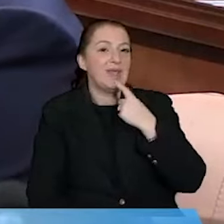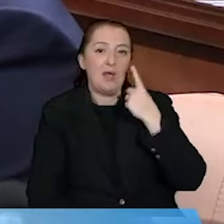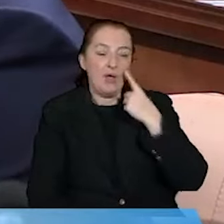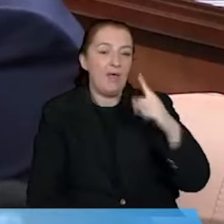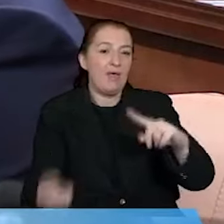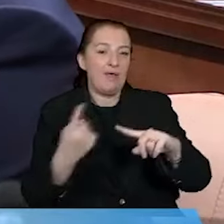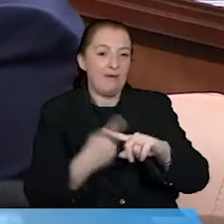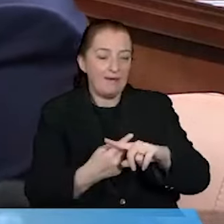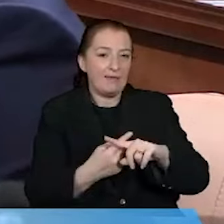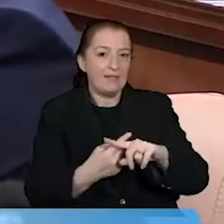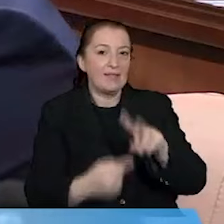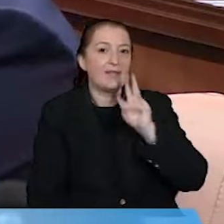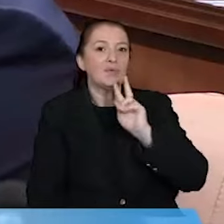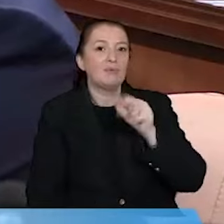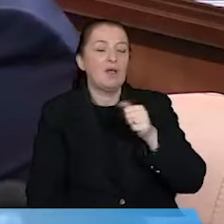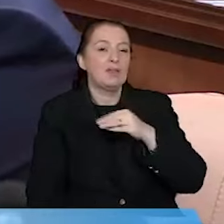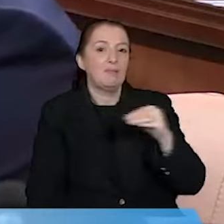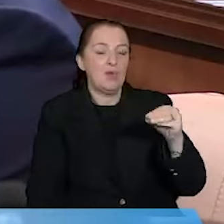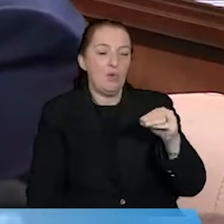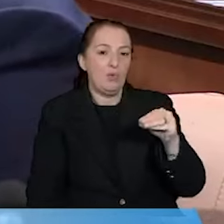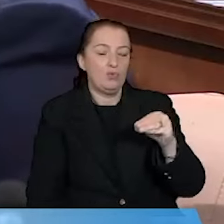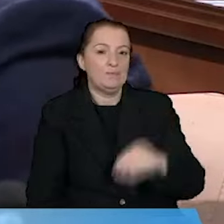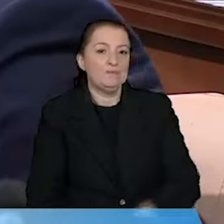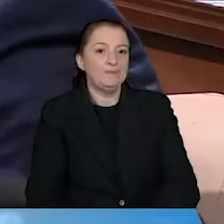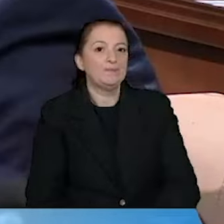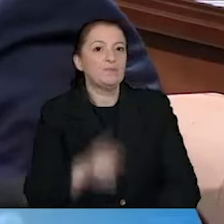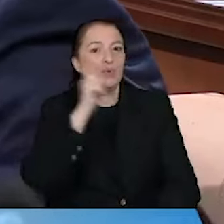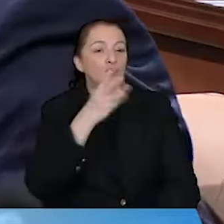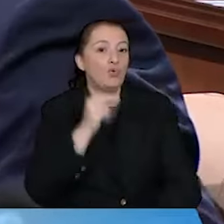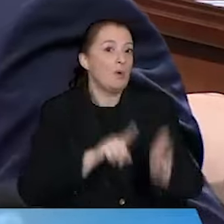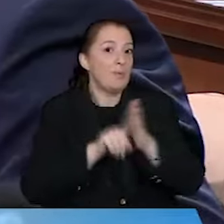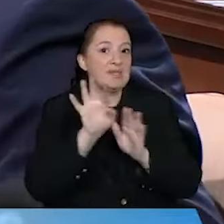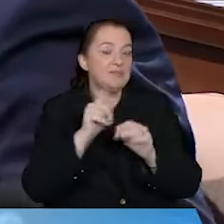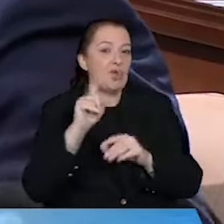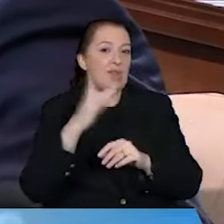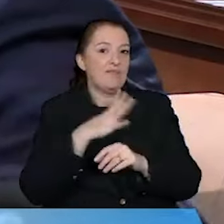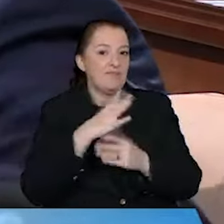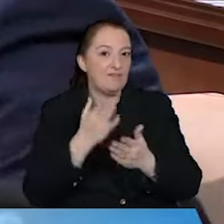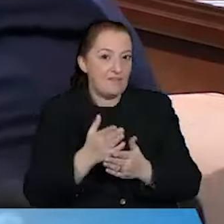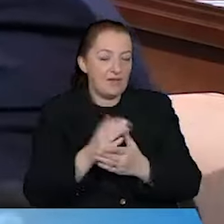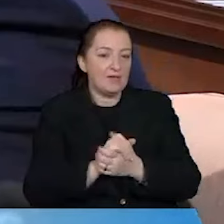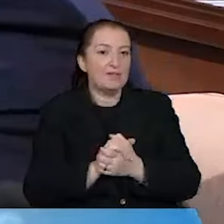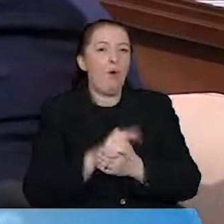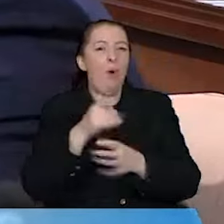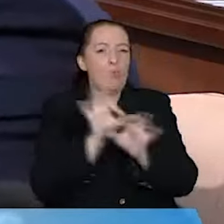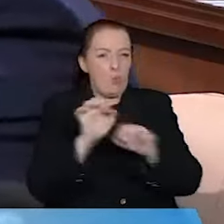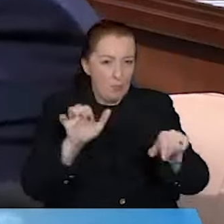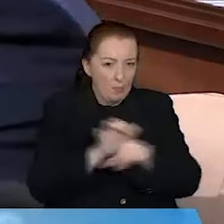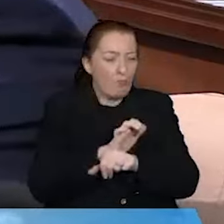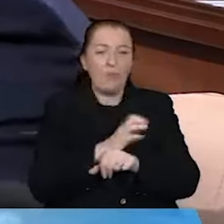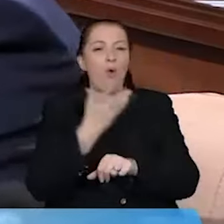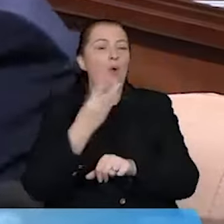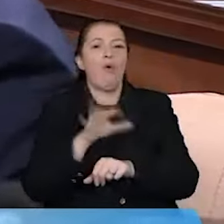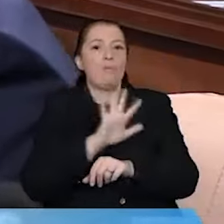ettiğinizde 2023 rakamı 226 milyon liraya tekabül ediyor. Dolayısıyla çok başarısız bir yönetim var. Yani güneş balçıkla sıvanmaz. Rakamlar